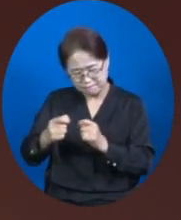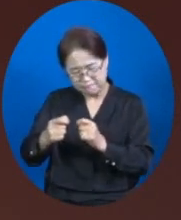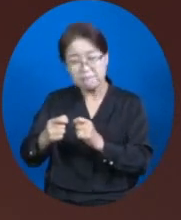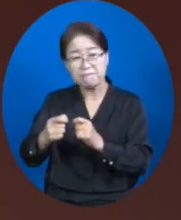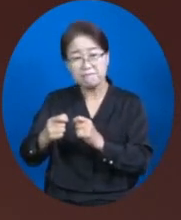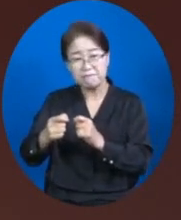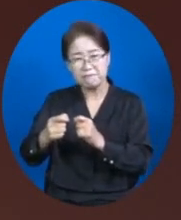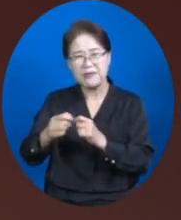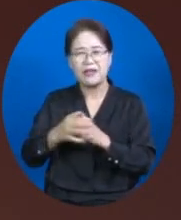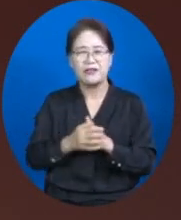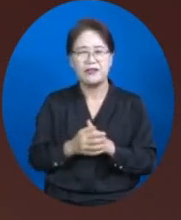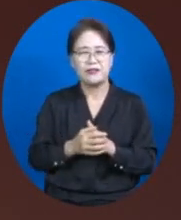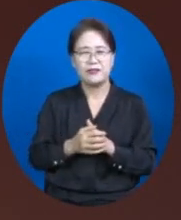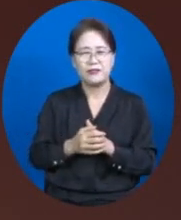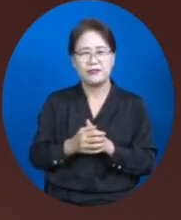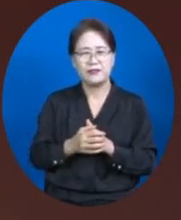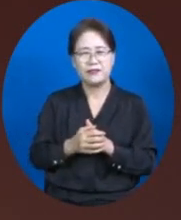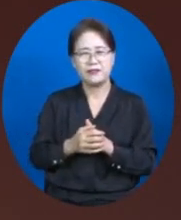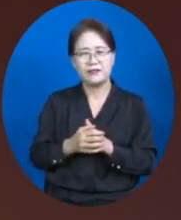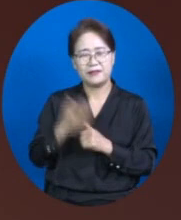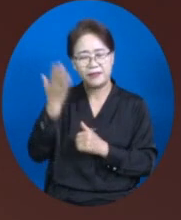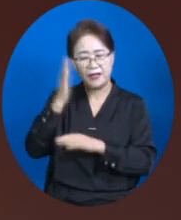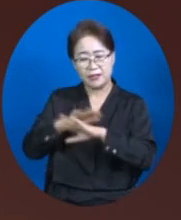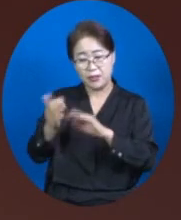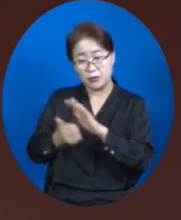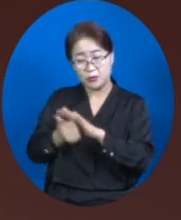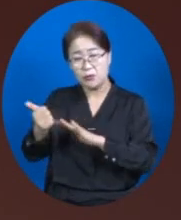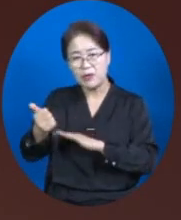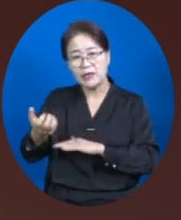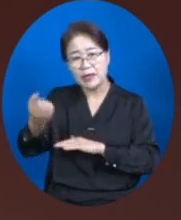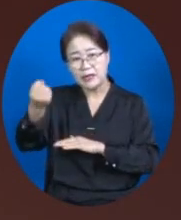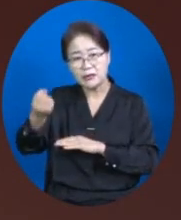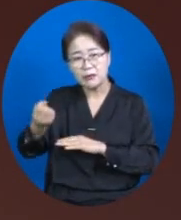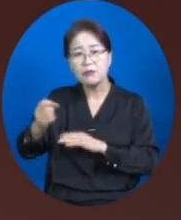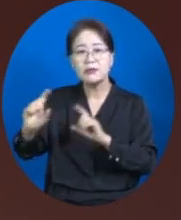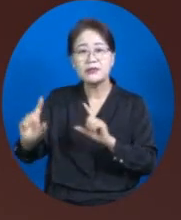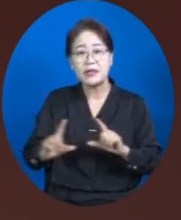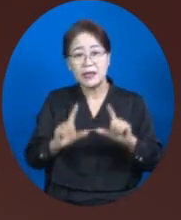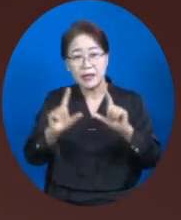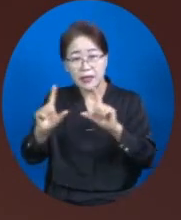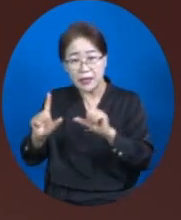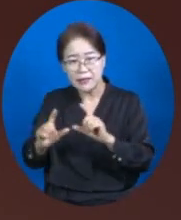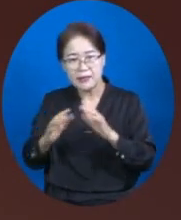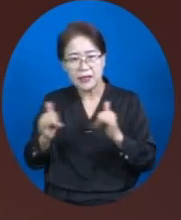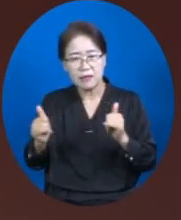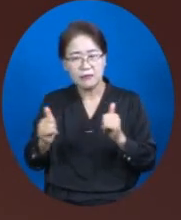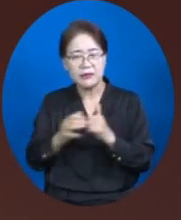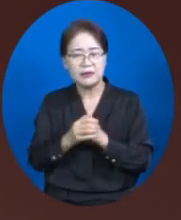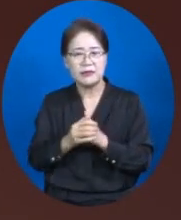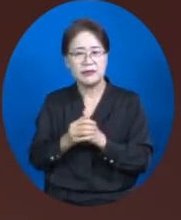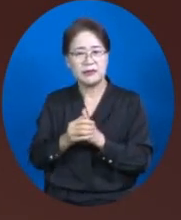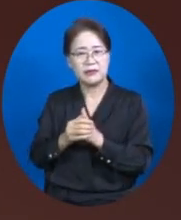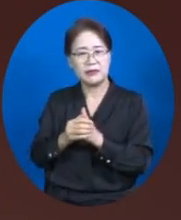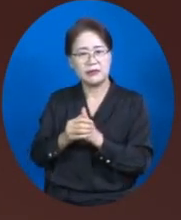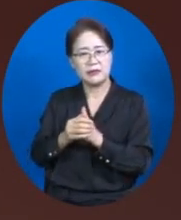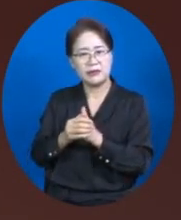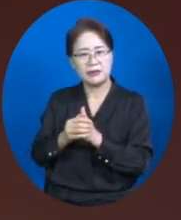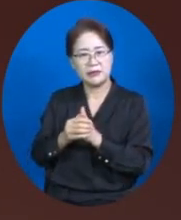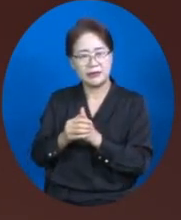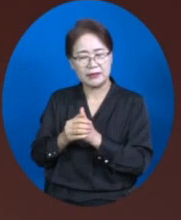아니 하나님 나라의 소망을 두고 살아가는 우리들에게는이 땅에서의 하루가 짧아지면 하나님의 나라에서